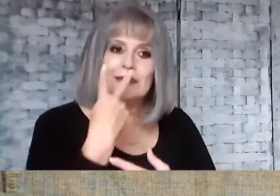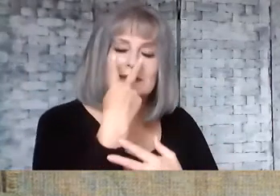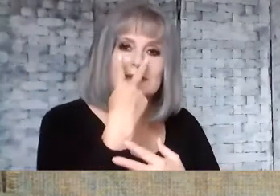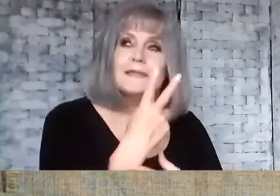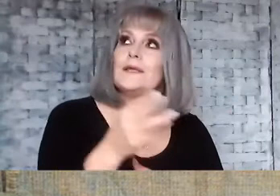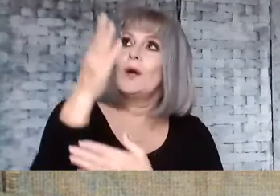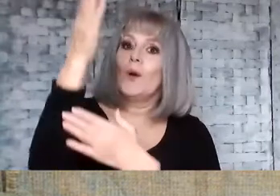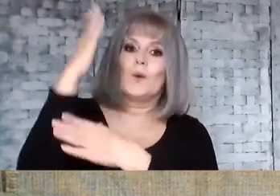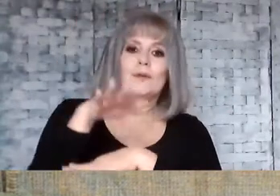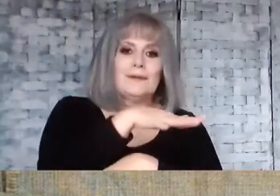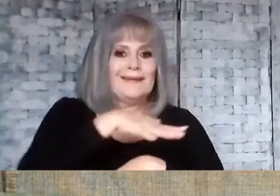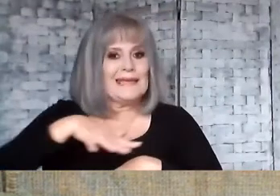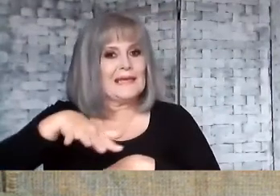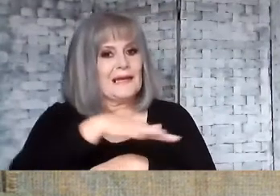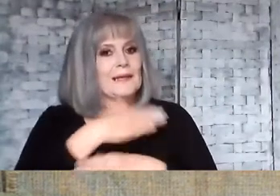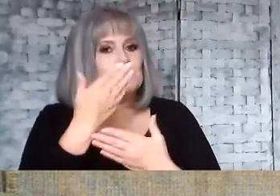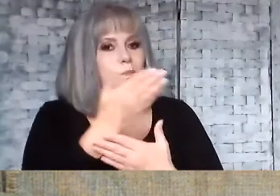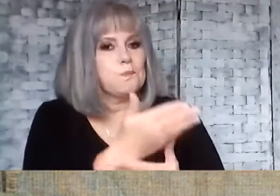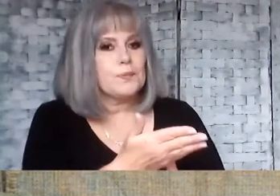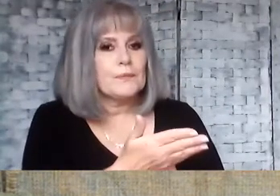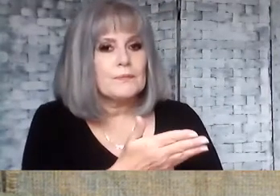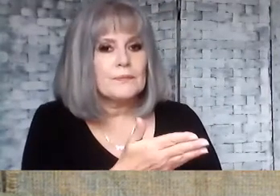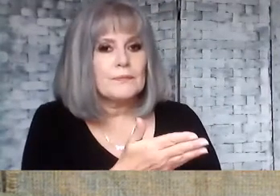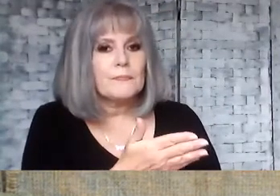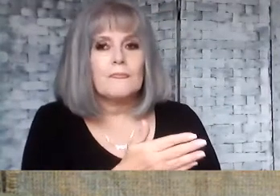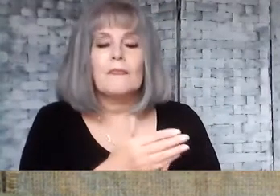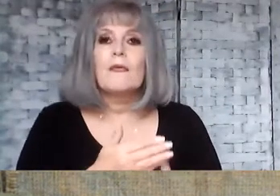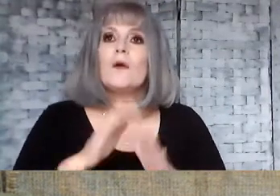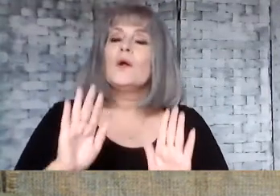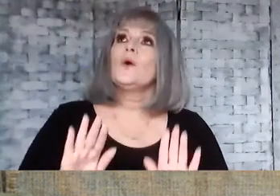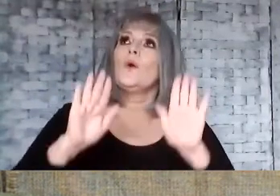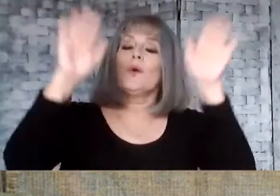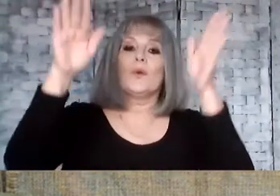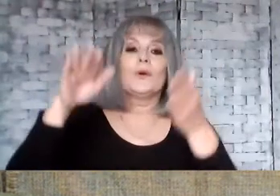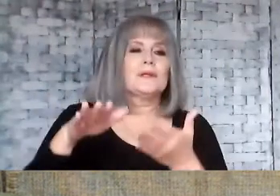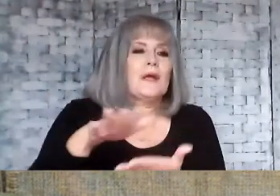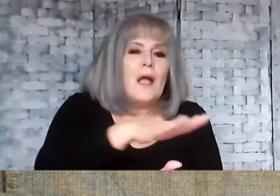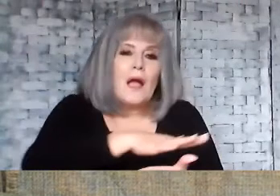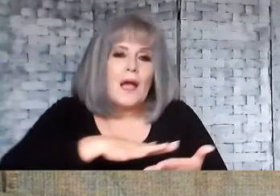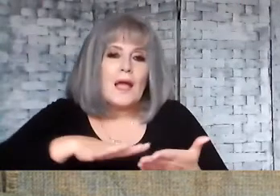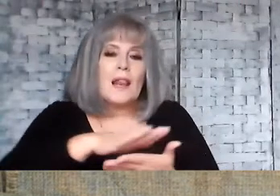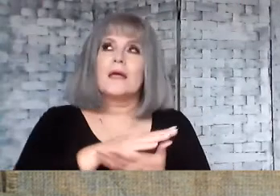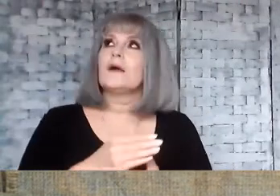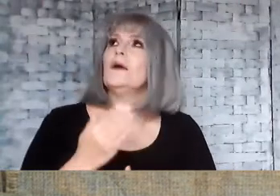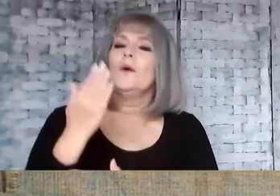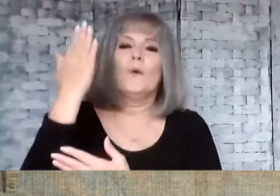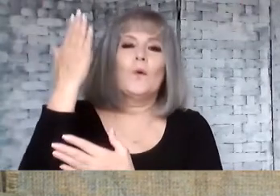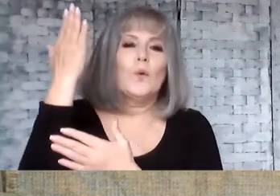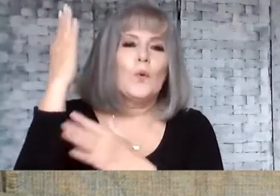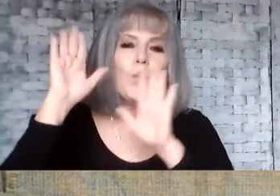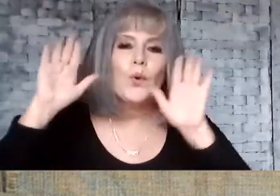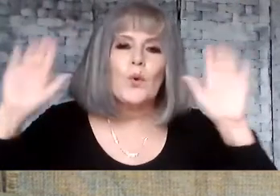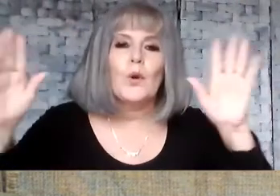is daar nieuwe lewe, groot heiligheid, groot respect,